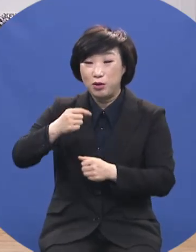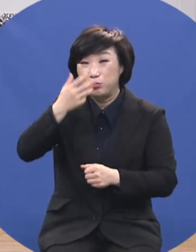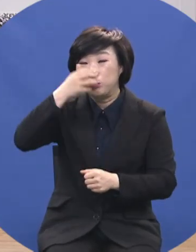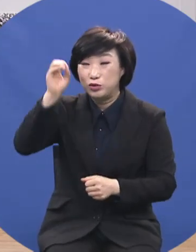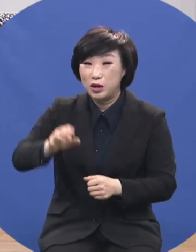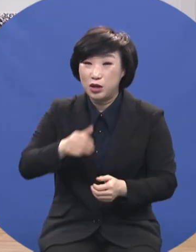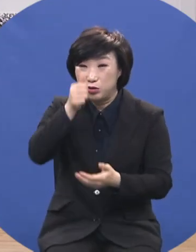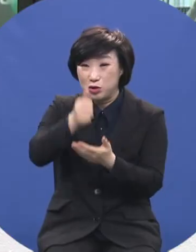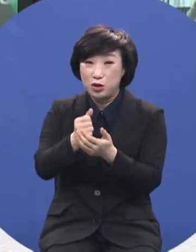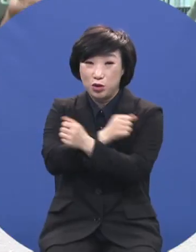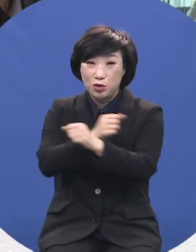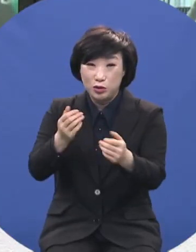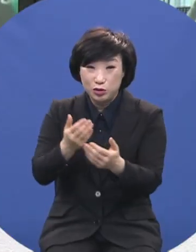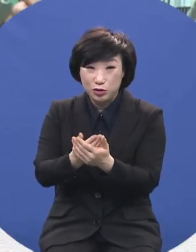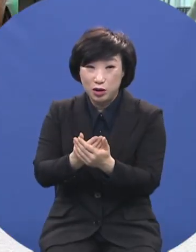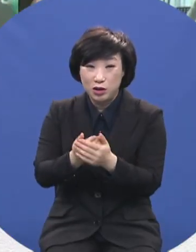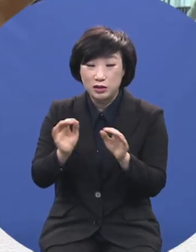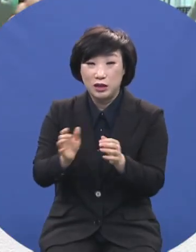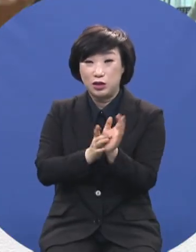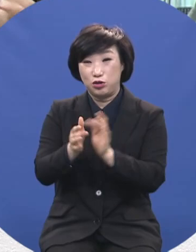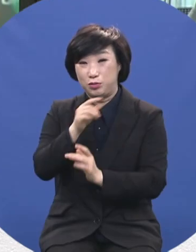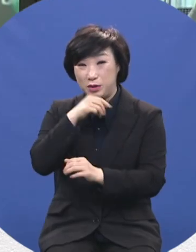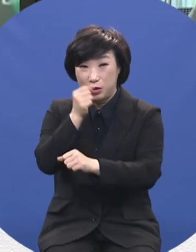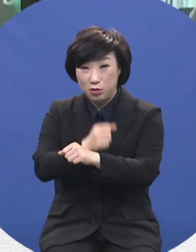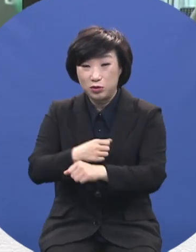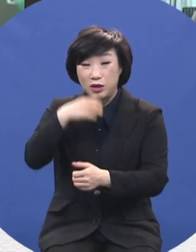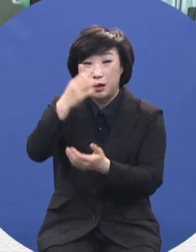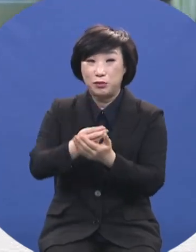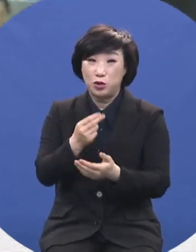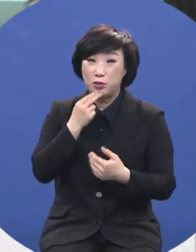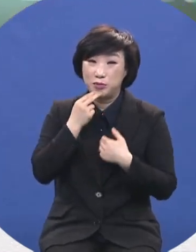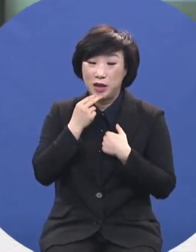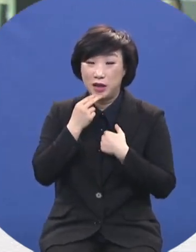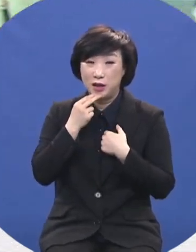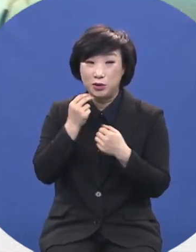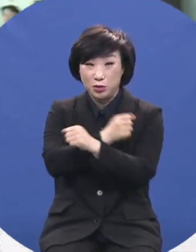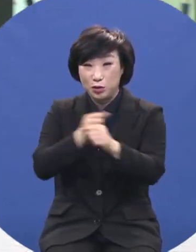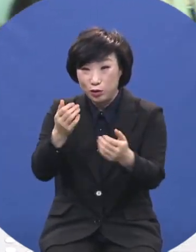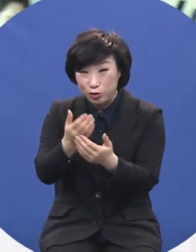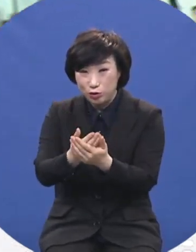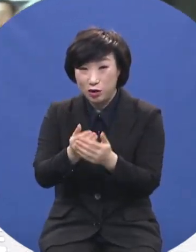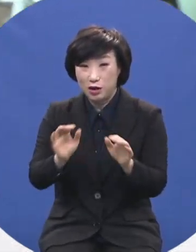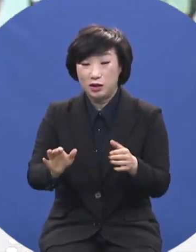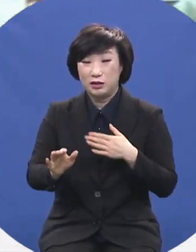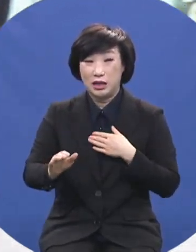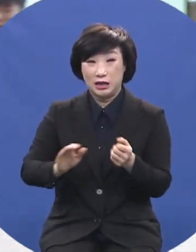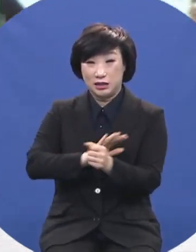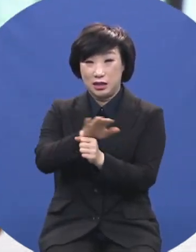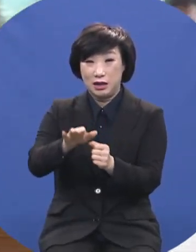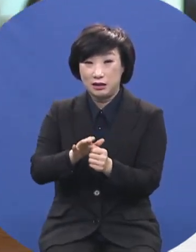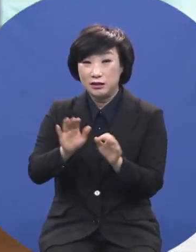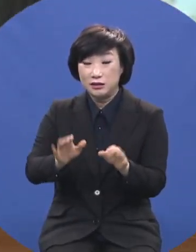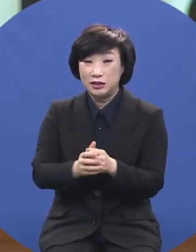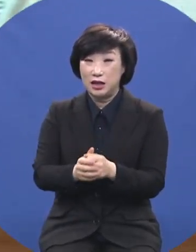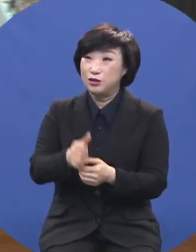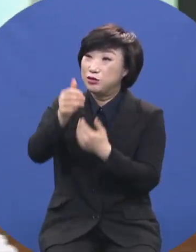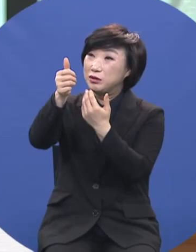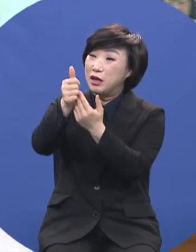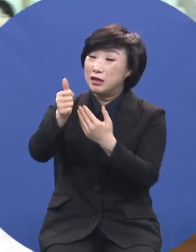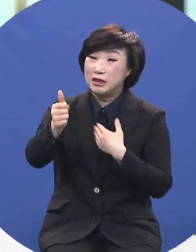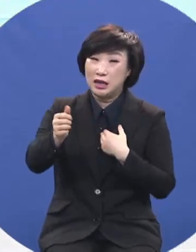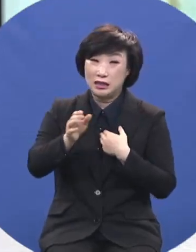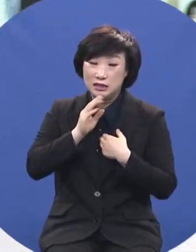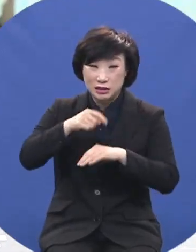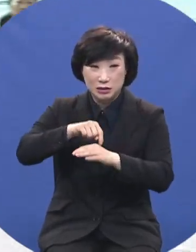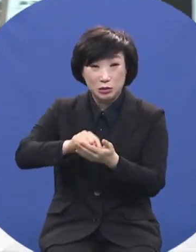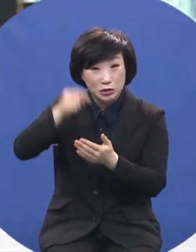죄를 용서하소서. 피해 공로에 감동 없는 것도 용서하소서. 나를 사랑하신 사랑 앞에도 진실로